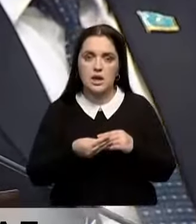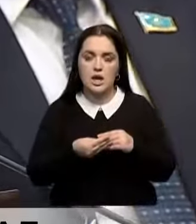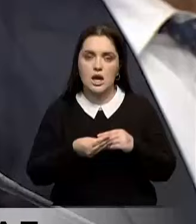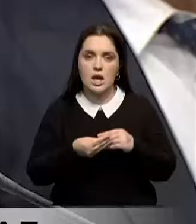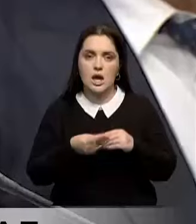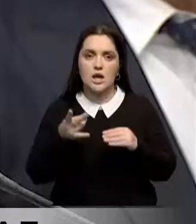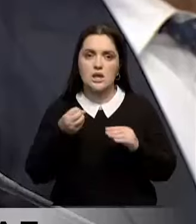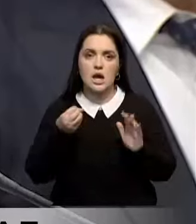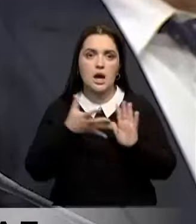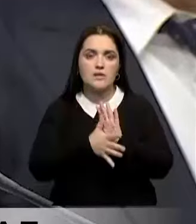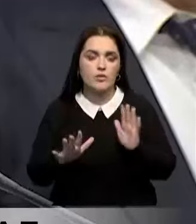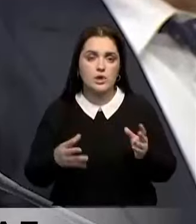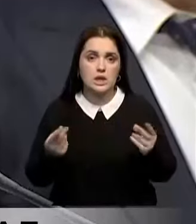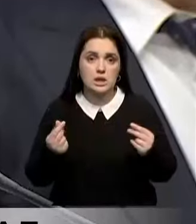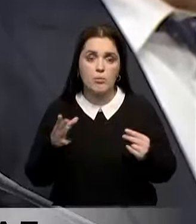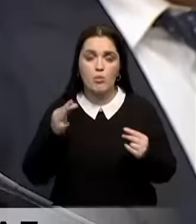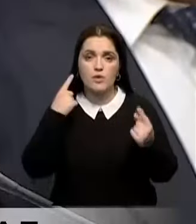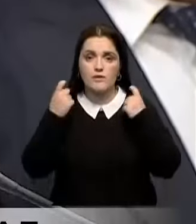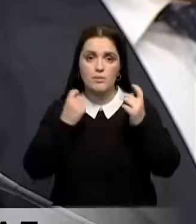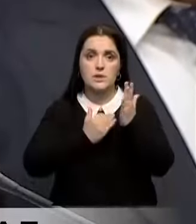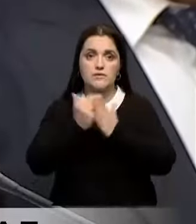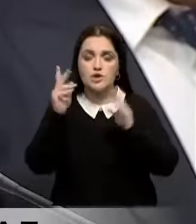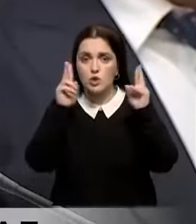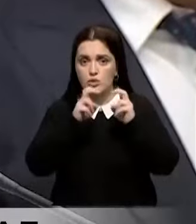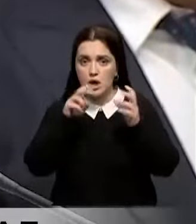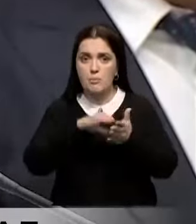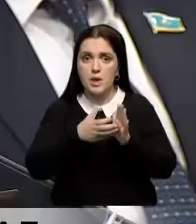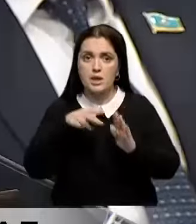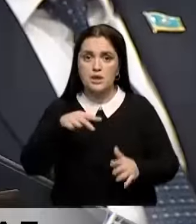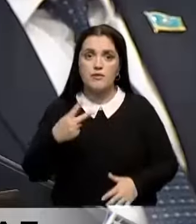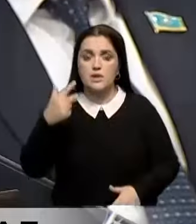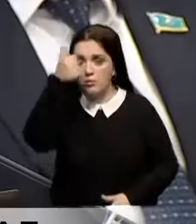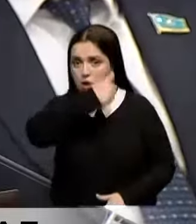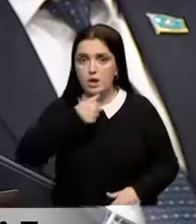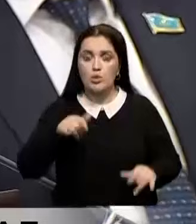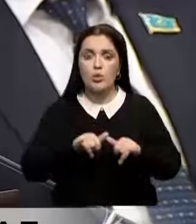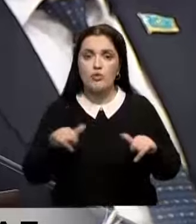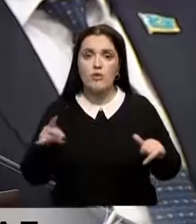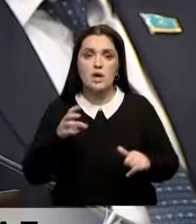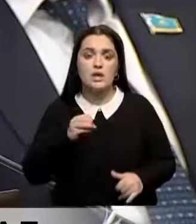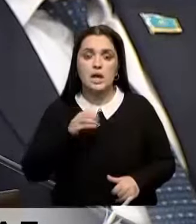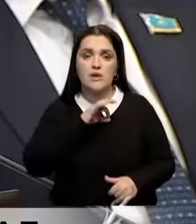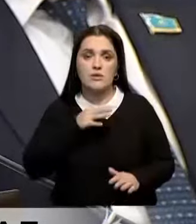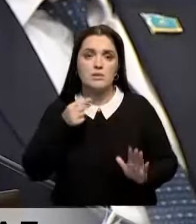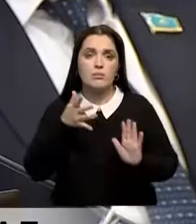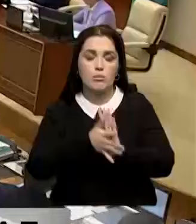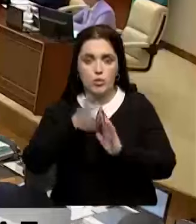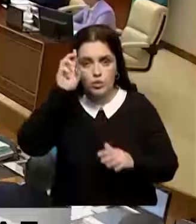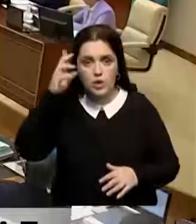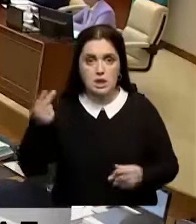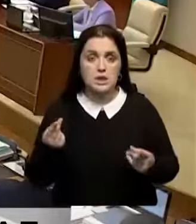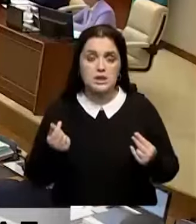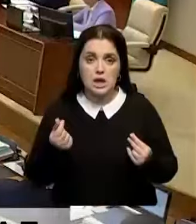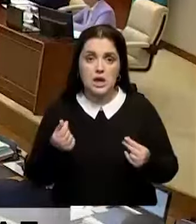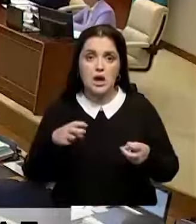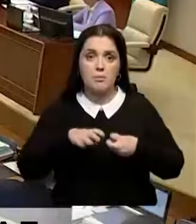неосвоенных средств. По информации Высшей аудиторской палаты, в 2023 году существенно увеличилась сумма неэффективно использованных бюджетных средств. В